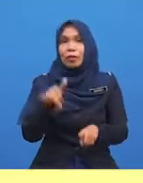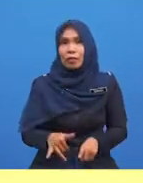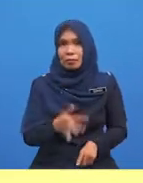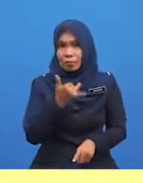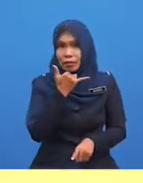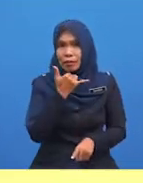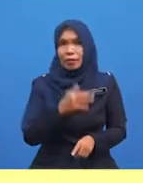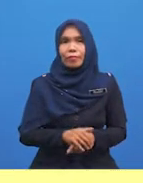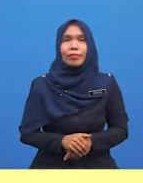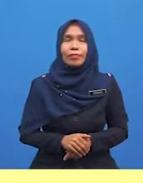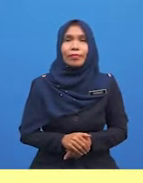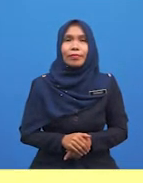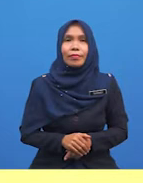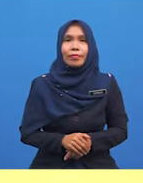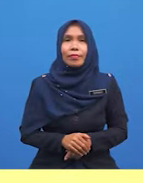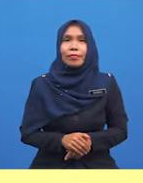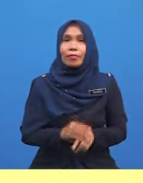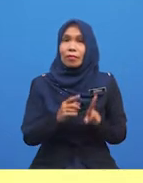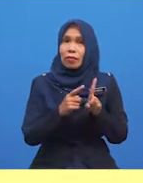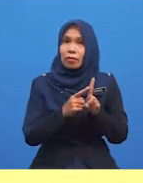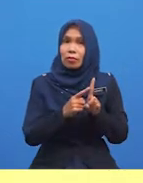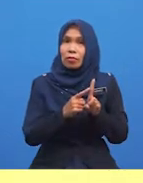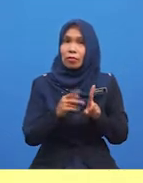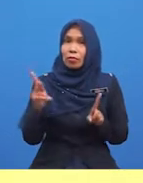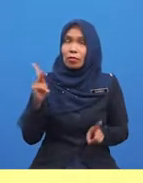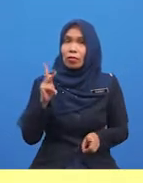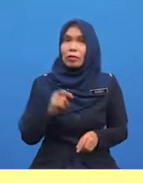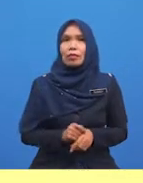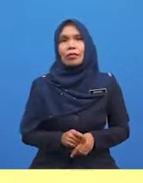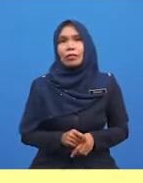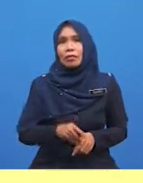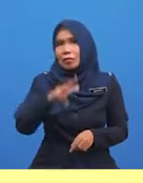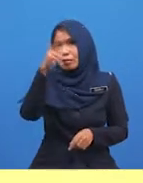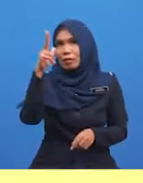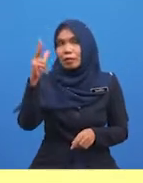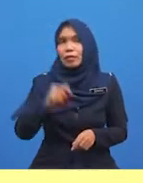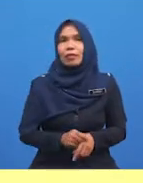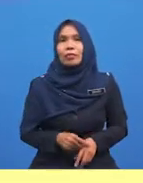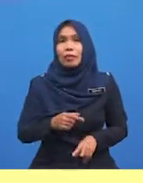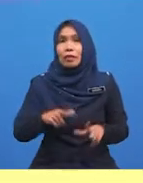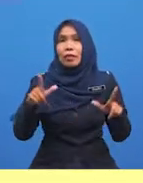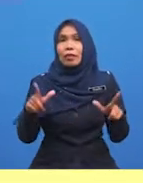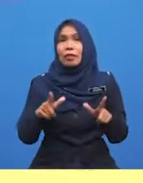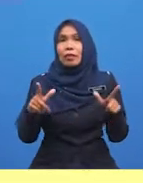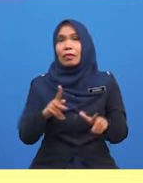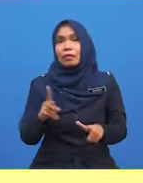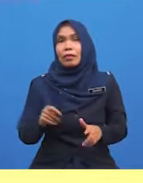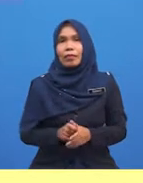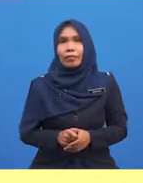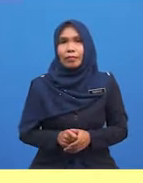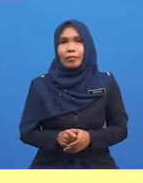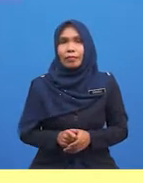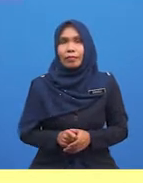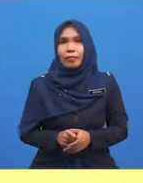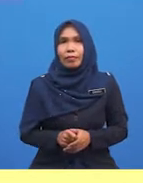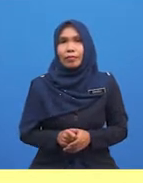Bagi jawapan satu, kuasa kerajaan dilaksanakan oleh badan yang sama. Jawapan ini